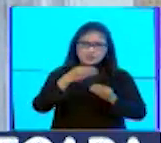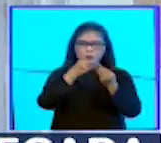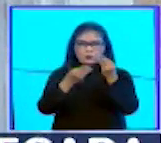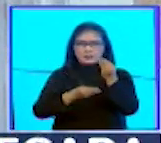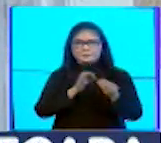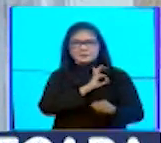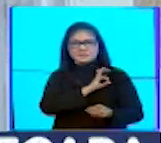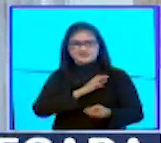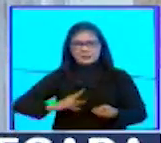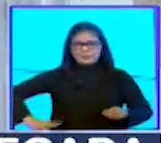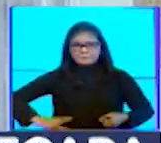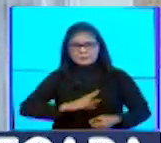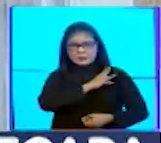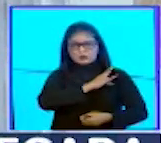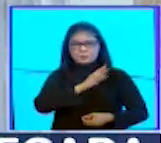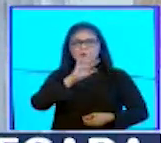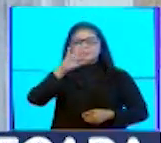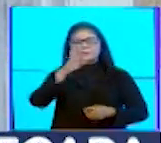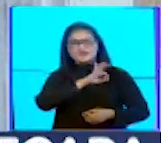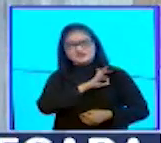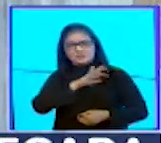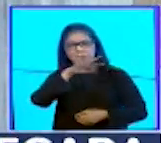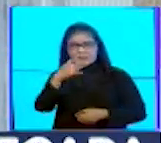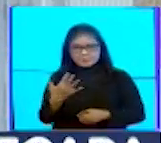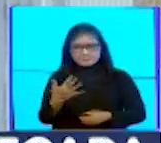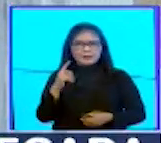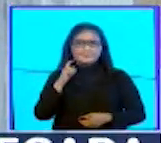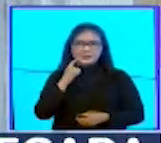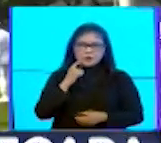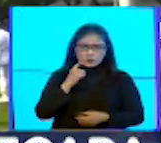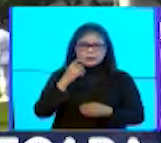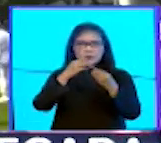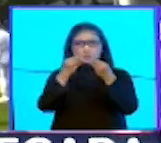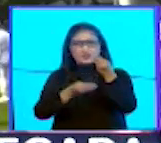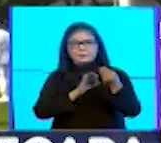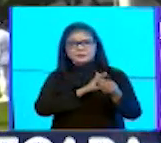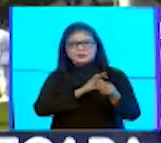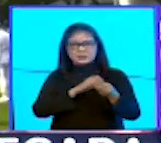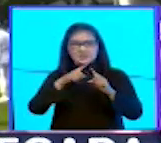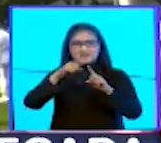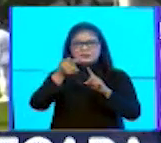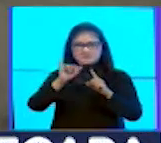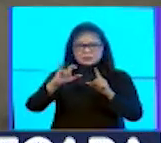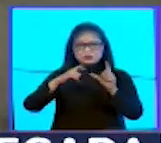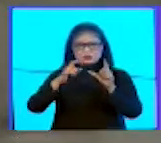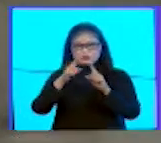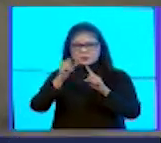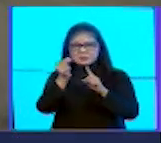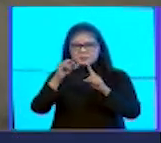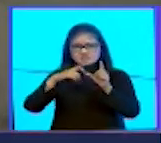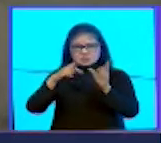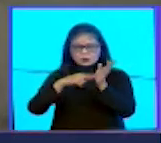kelima Megawati Soekarno Putri, Wakil Presiden keenam Tri Sutrisno, Ketua DPR Puan Maharani, serta jajaran